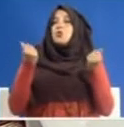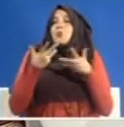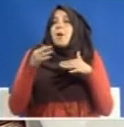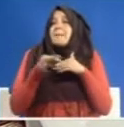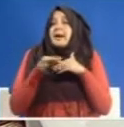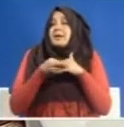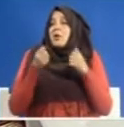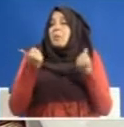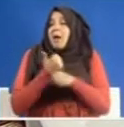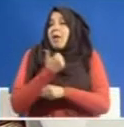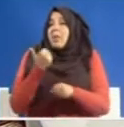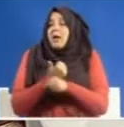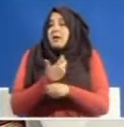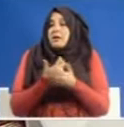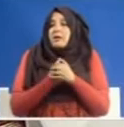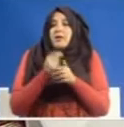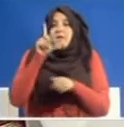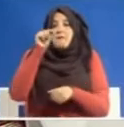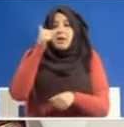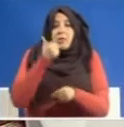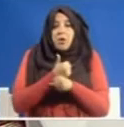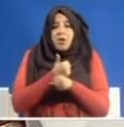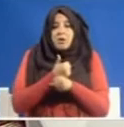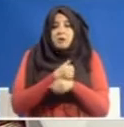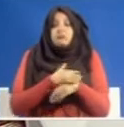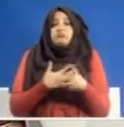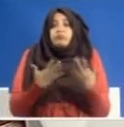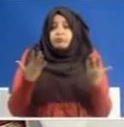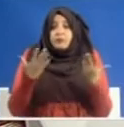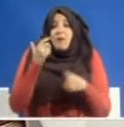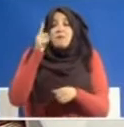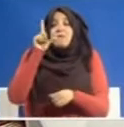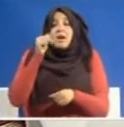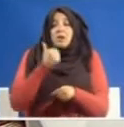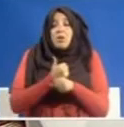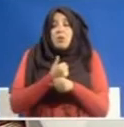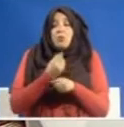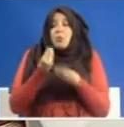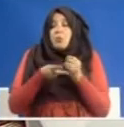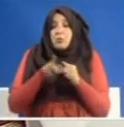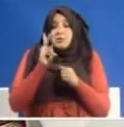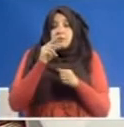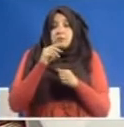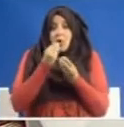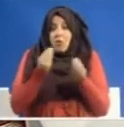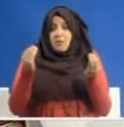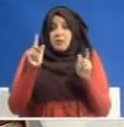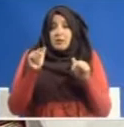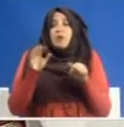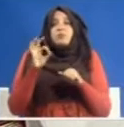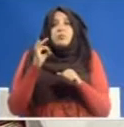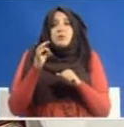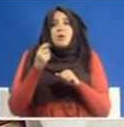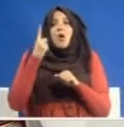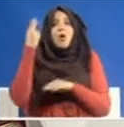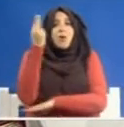فترة الزواج؟ مدة طويلة ولا قصيرة؟ 20 سنة يا أخي، 20 أو أكثر من 20. عندكم أولاد؟ عندنا أولاد، واحد